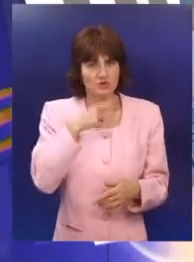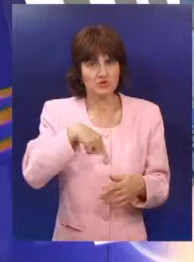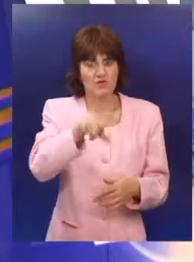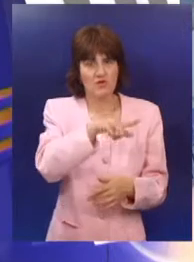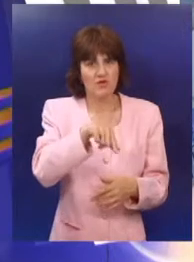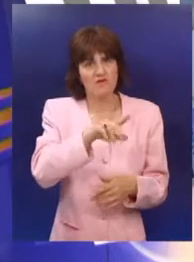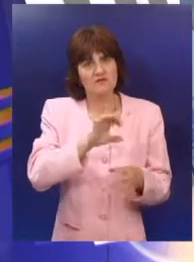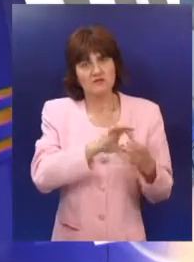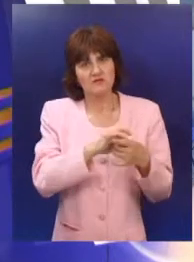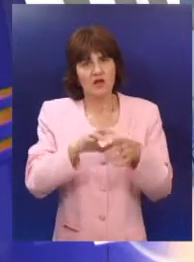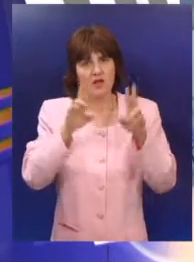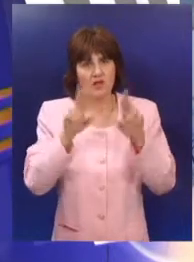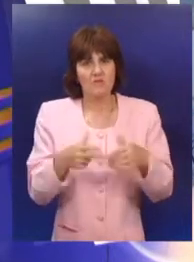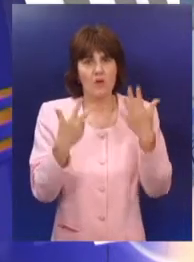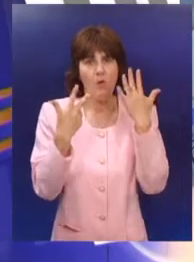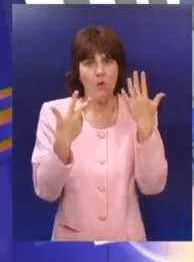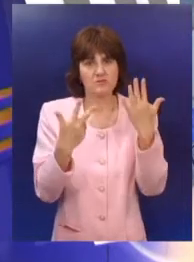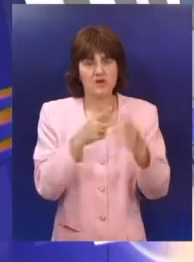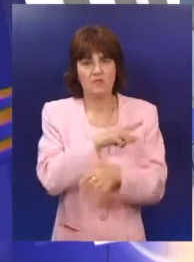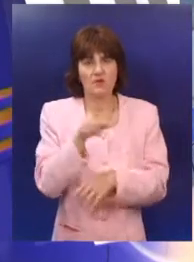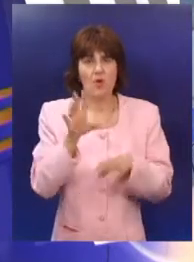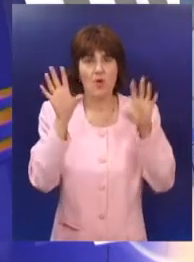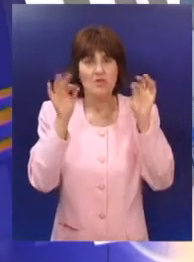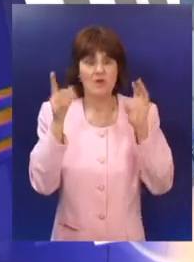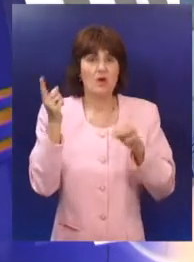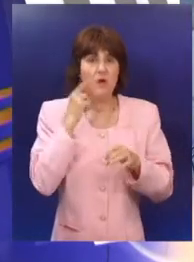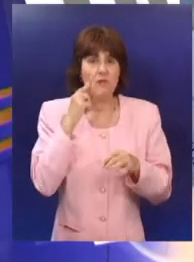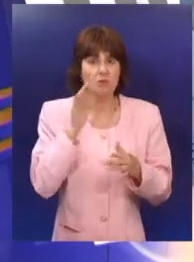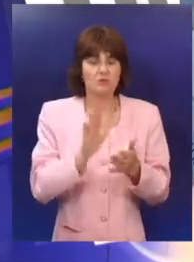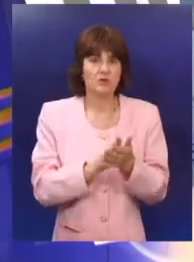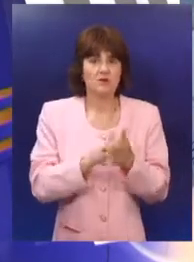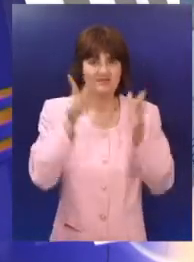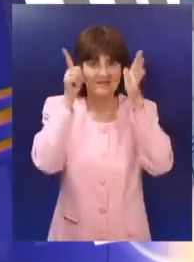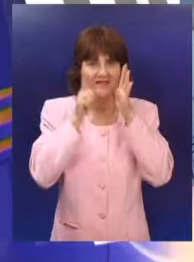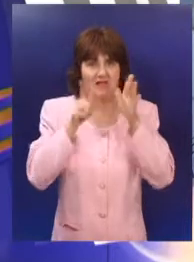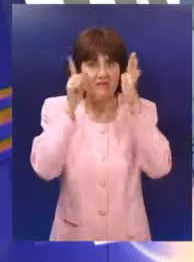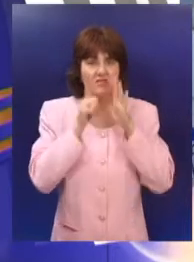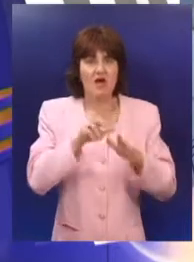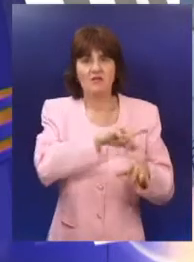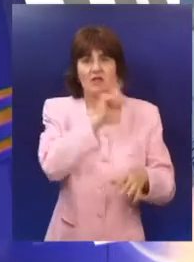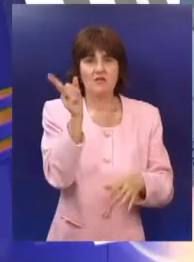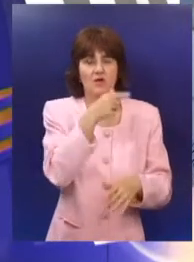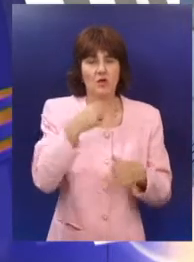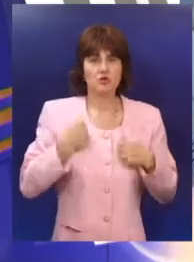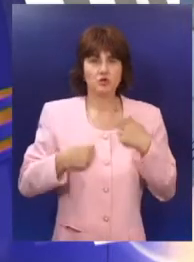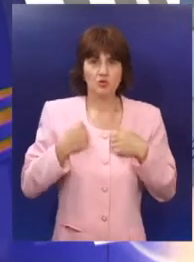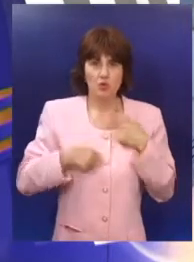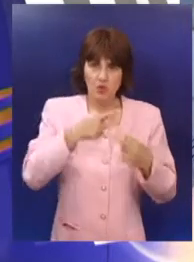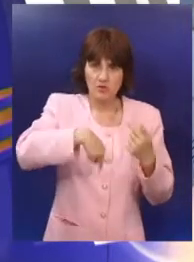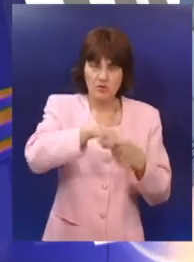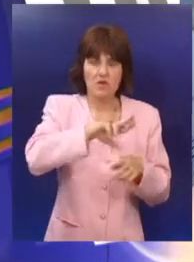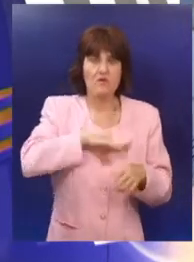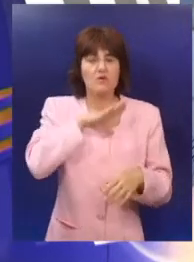8 do 10 pokušaja se dešava nedeljno ovde u Subotici, odnosno u opštini, u